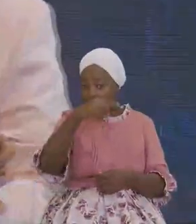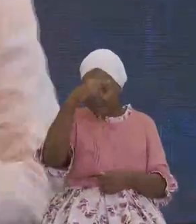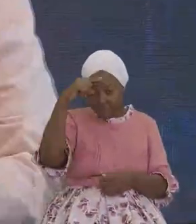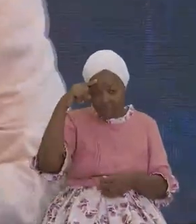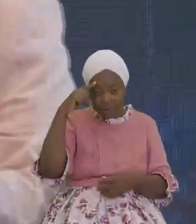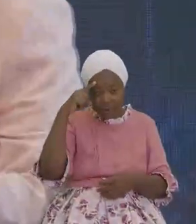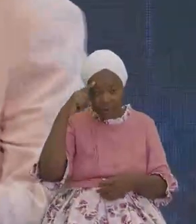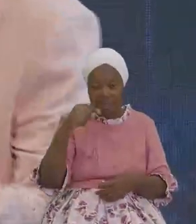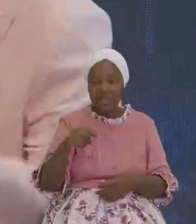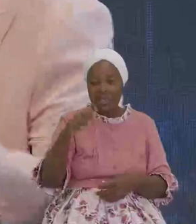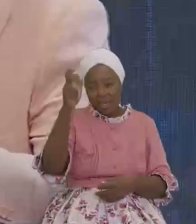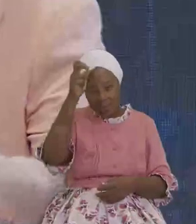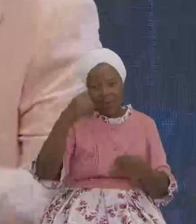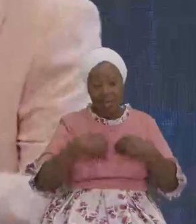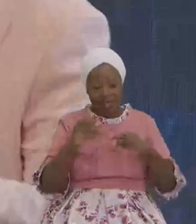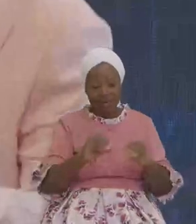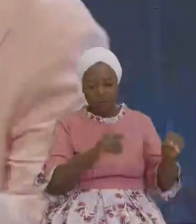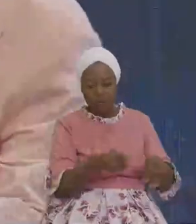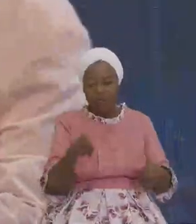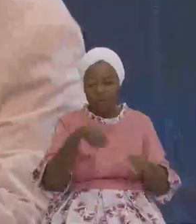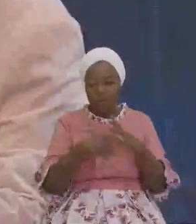Et parce qu'il les a mis dans la cage